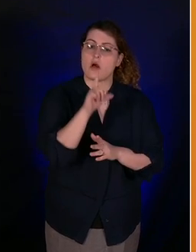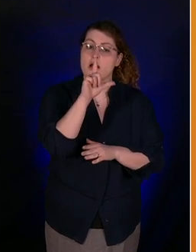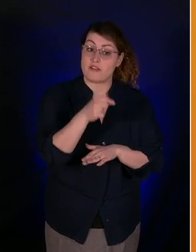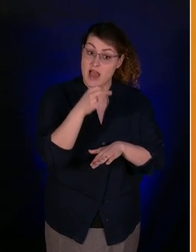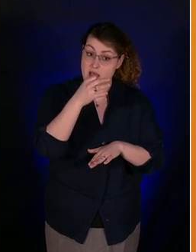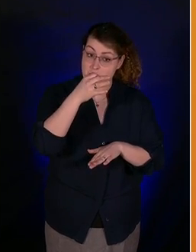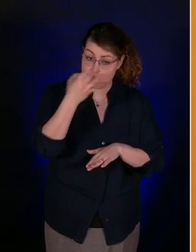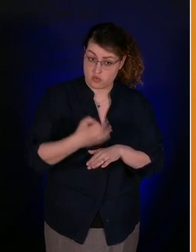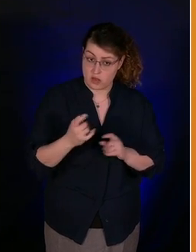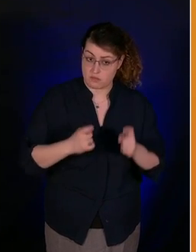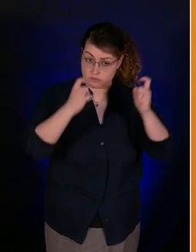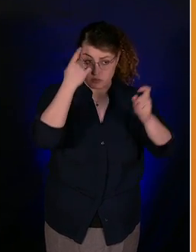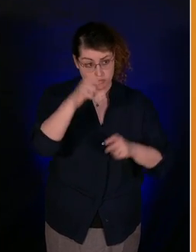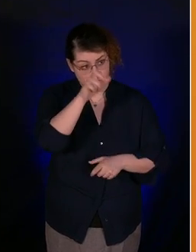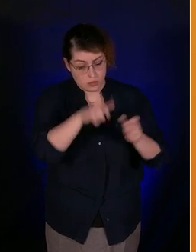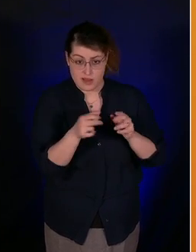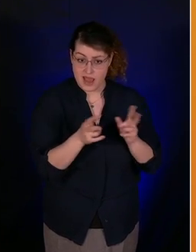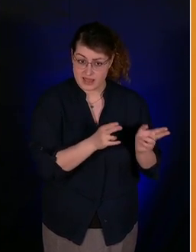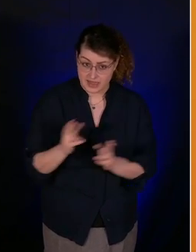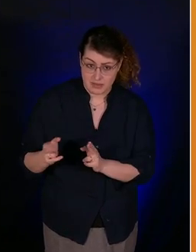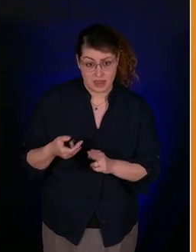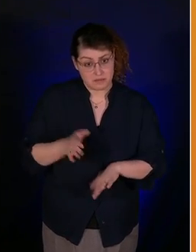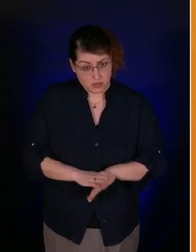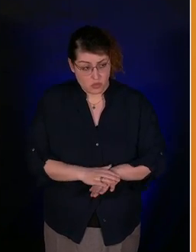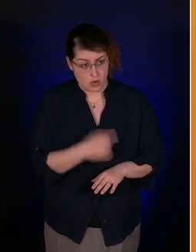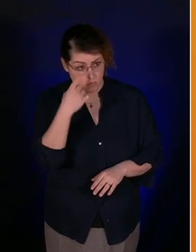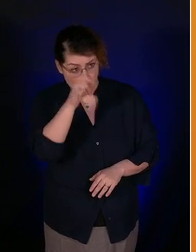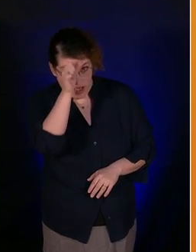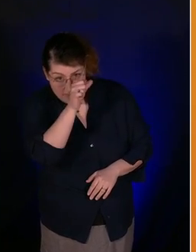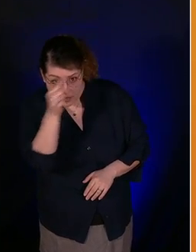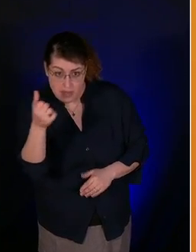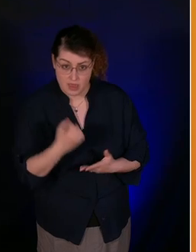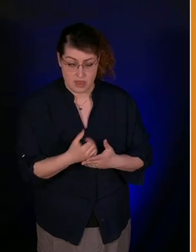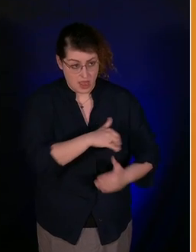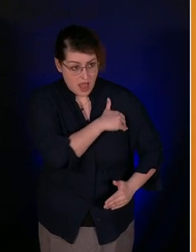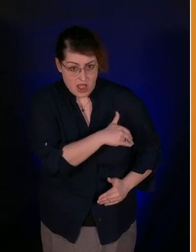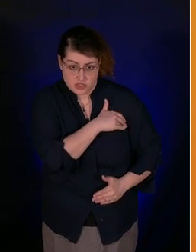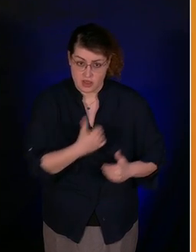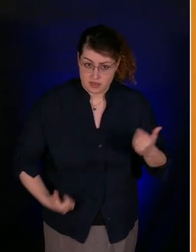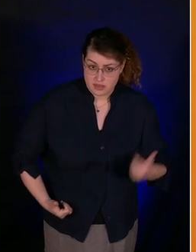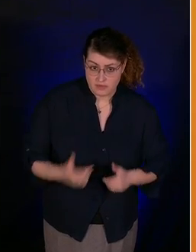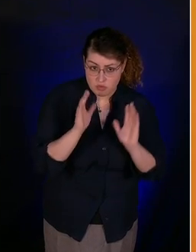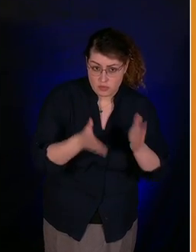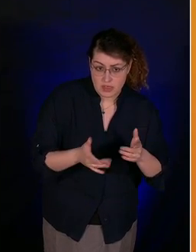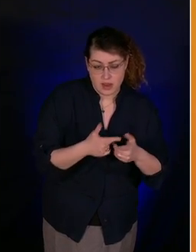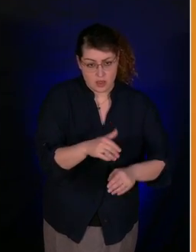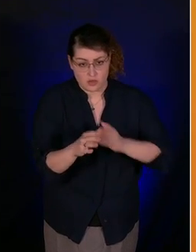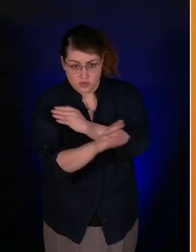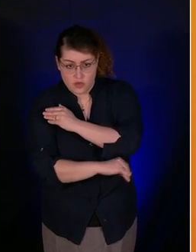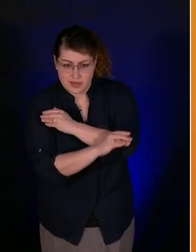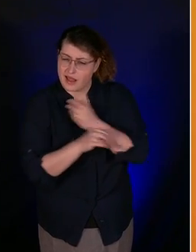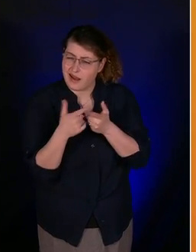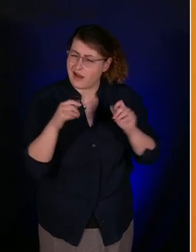pour les intérimaires et qu'en est-il des infirmières, des aides-soignants, les agents de services hospitaliers, les secrétaires et j'en passe, qui